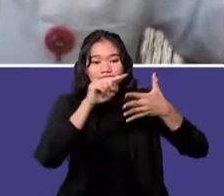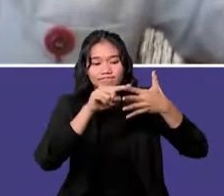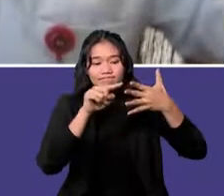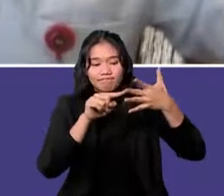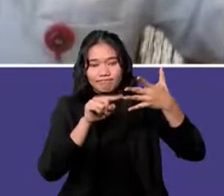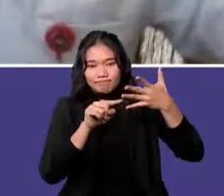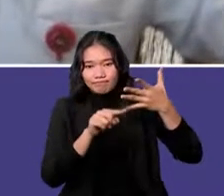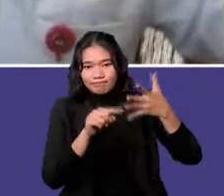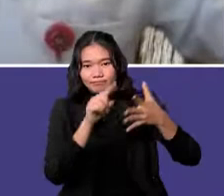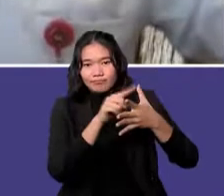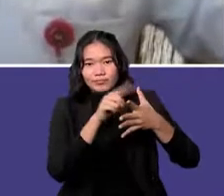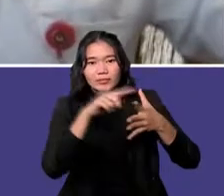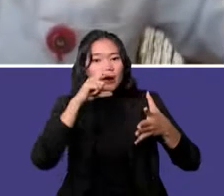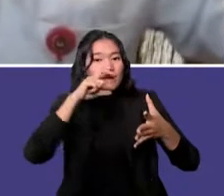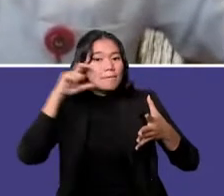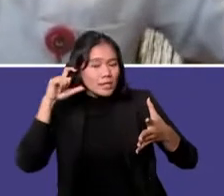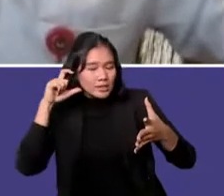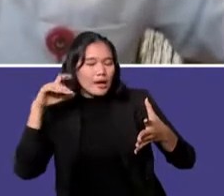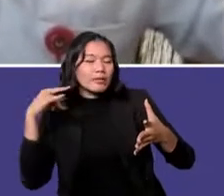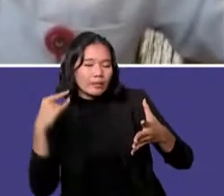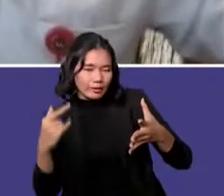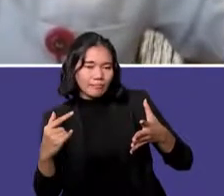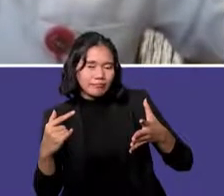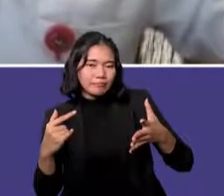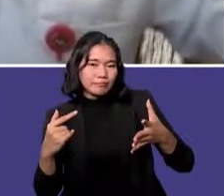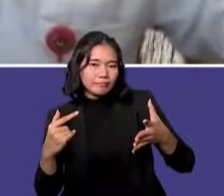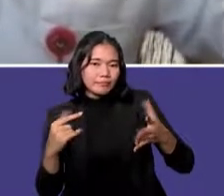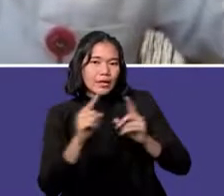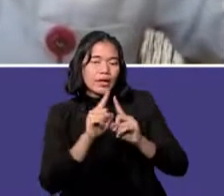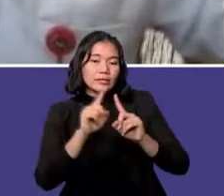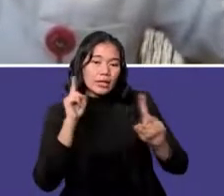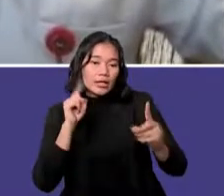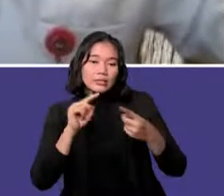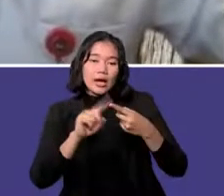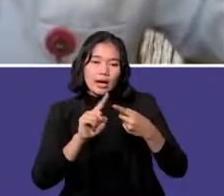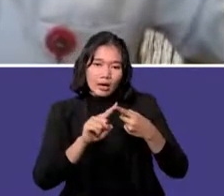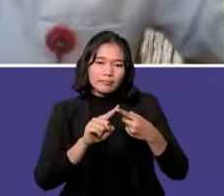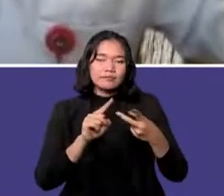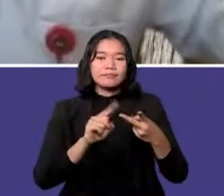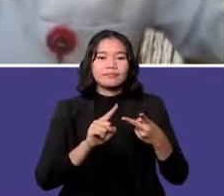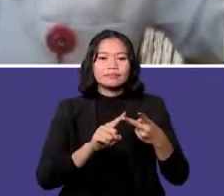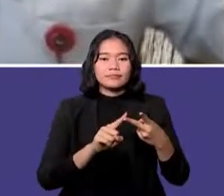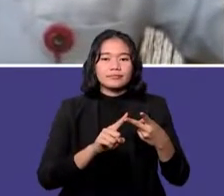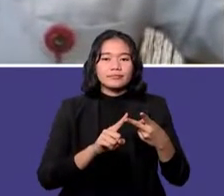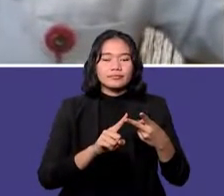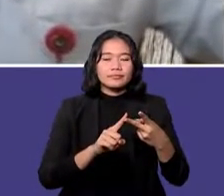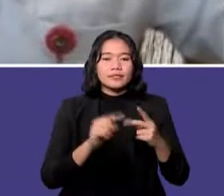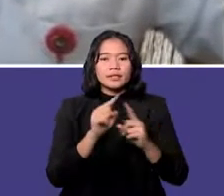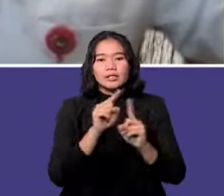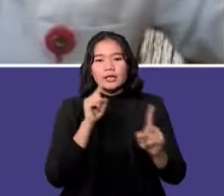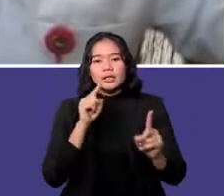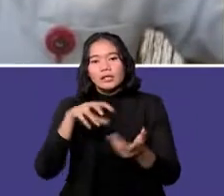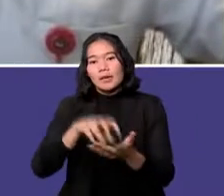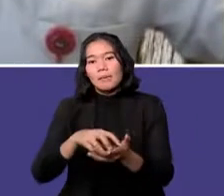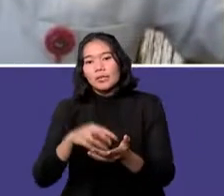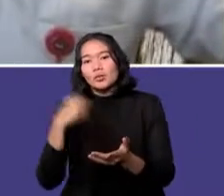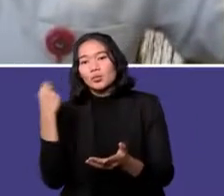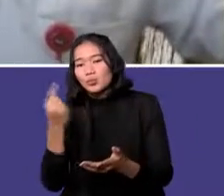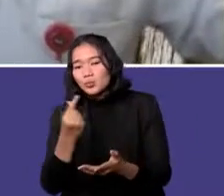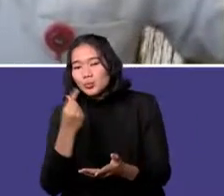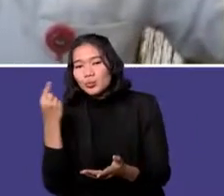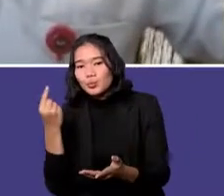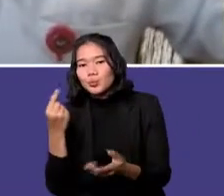lima ya. Menggunakan masker selalu saat di luar rumah, jaga jarak aman interaksi 1,5 meter di tempat umum dan tempat